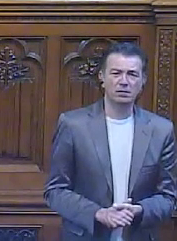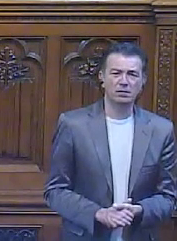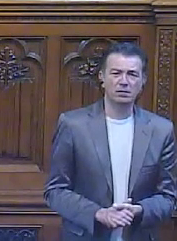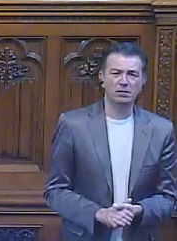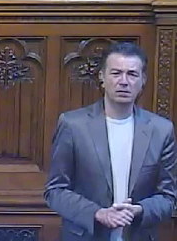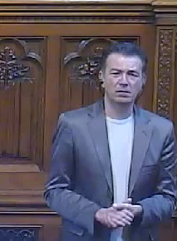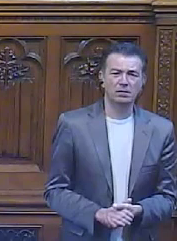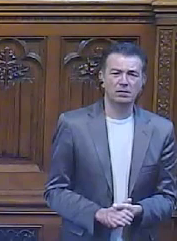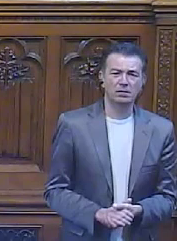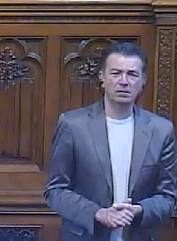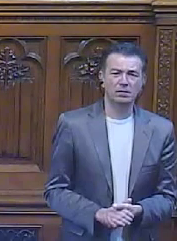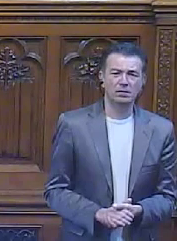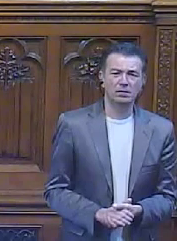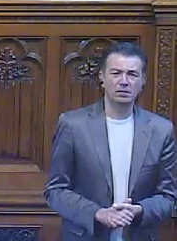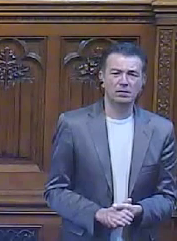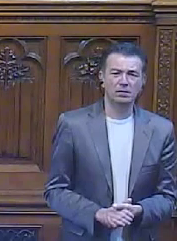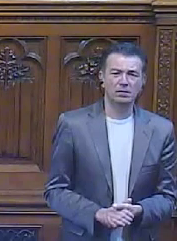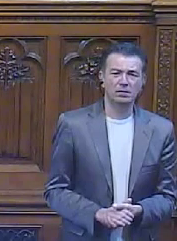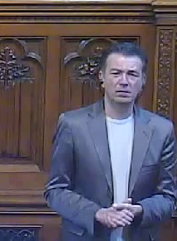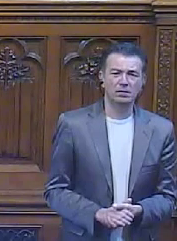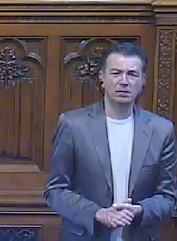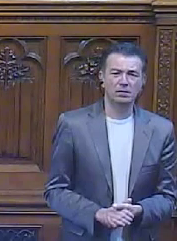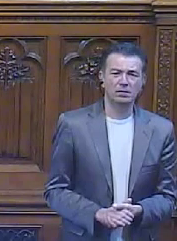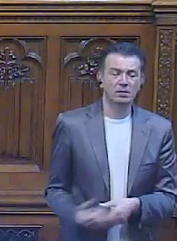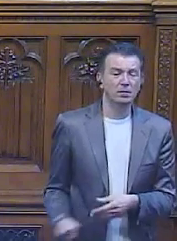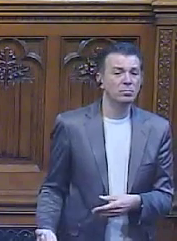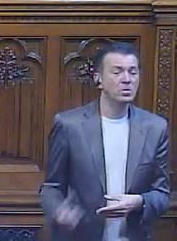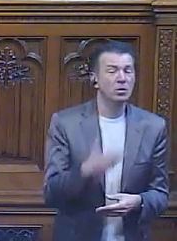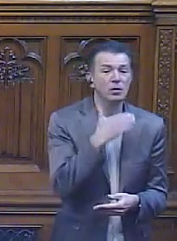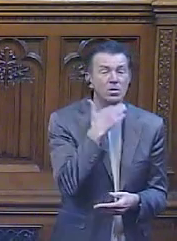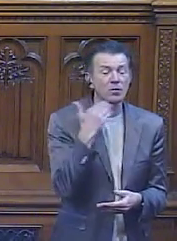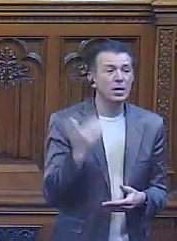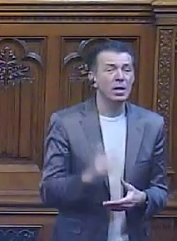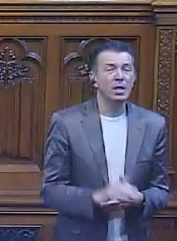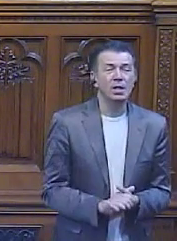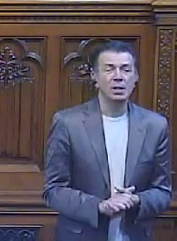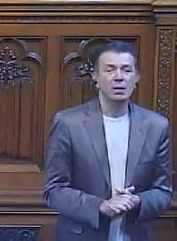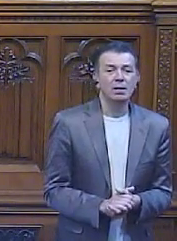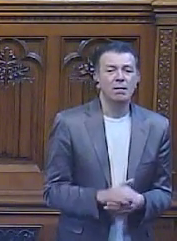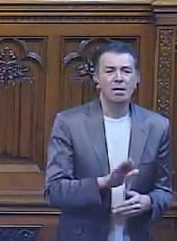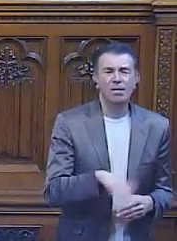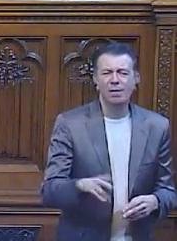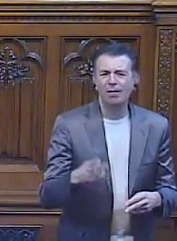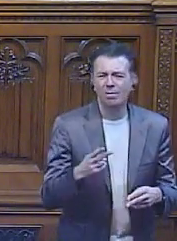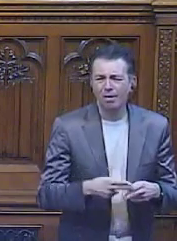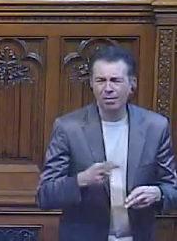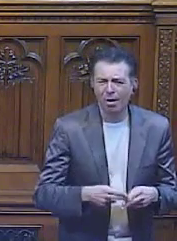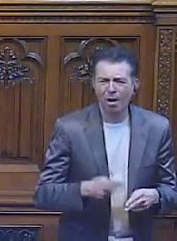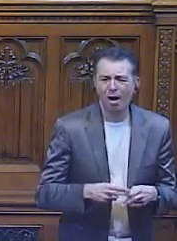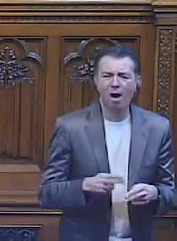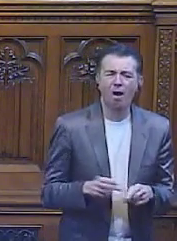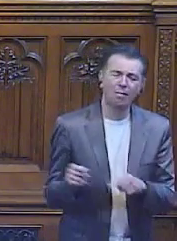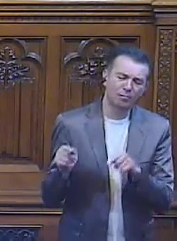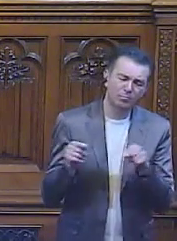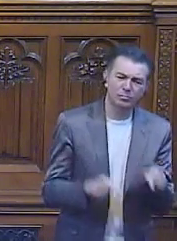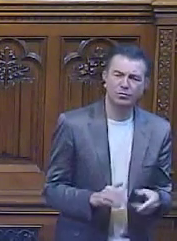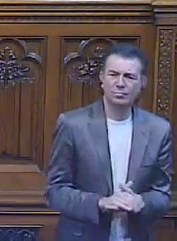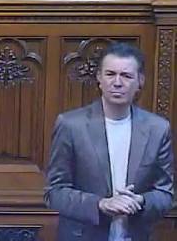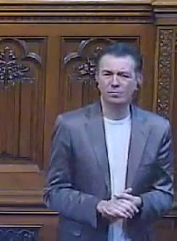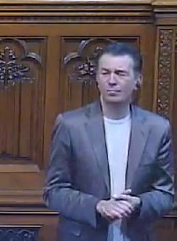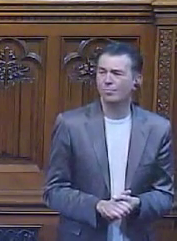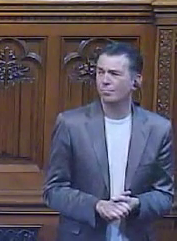Flüchtlingsfamilien aus Ungarn holen, vor allem sehr viel kranke Kinder sind vor Ort und